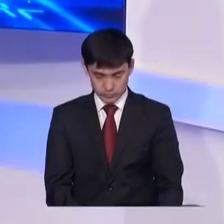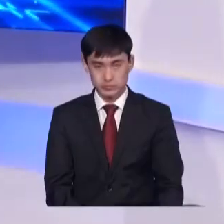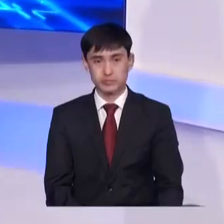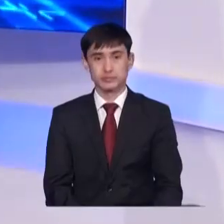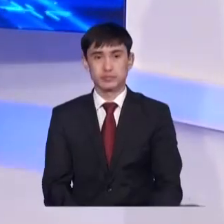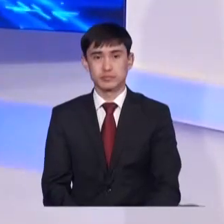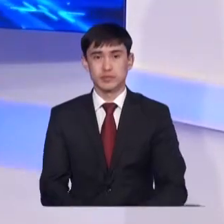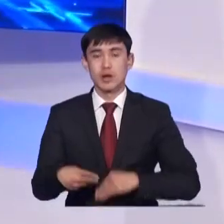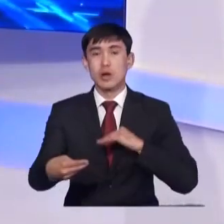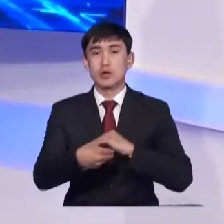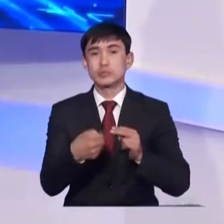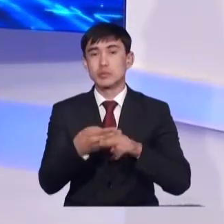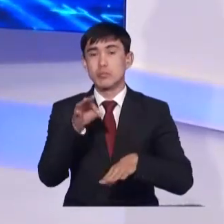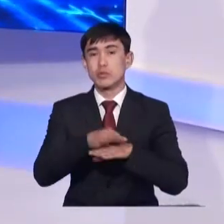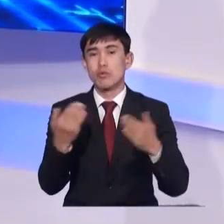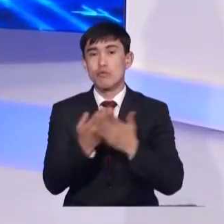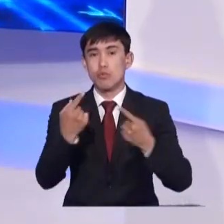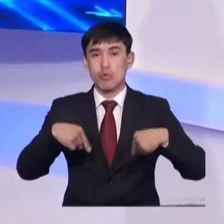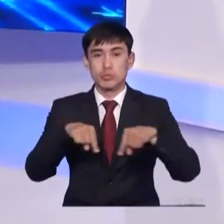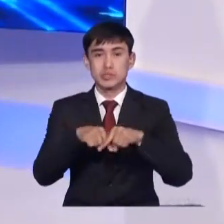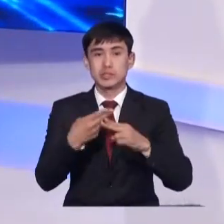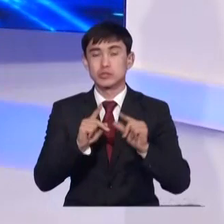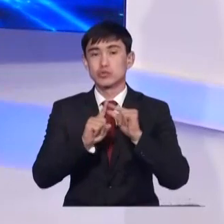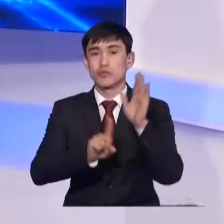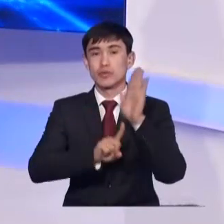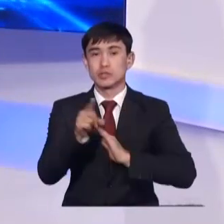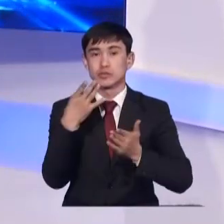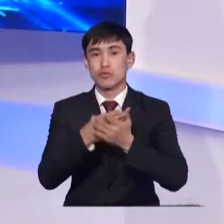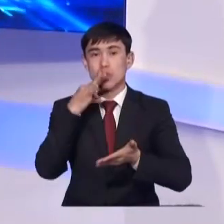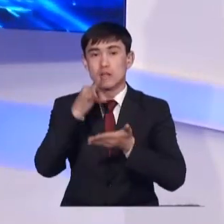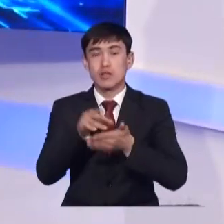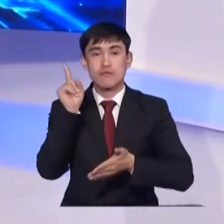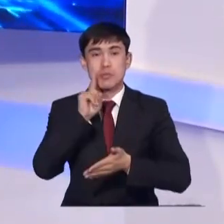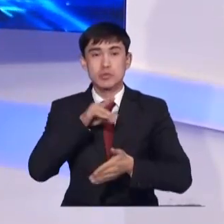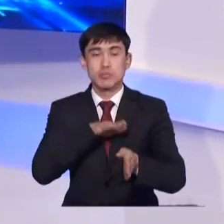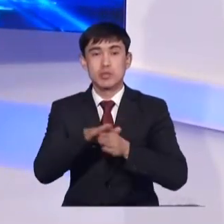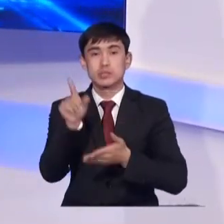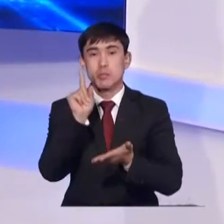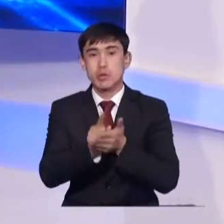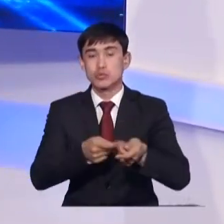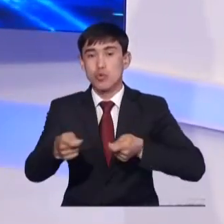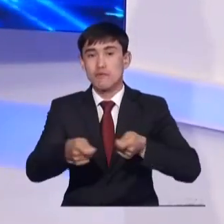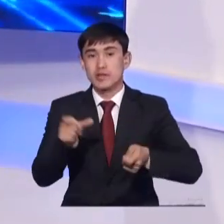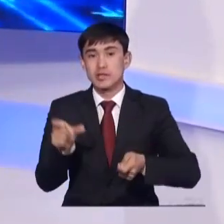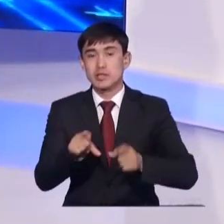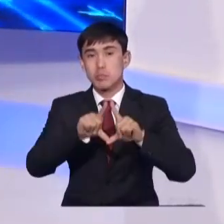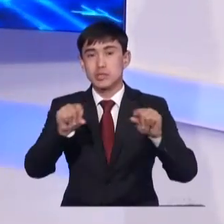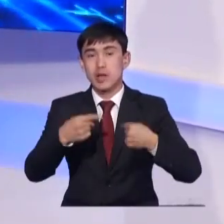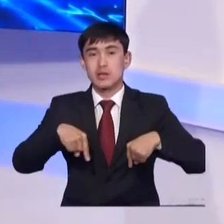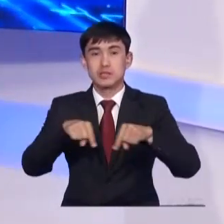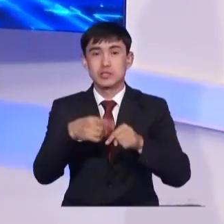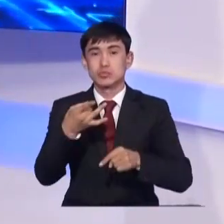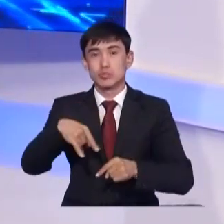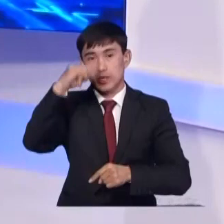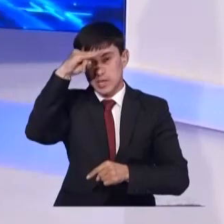коррупция - это болезнь современного общества с этих слов начал свой доклад Временно исполняющий обязанности руководи департамента